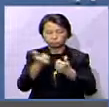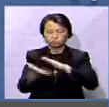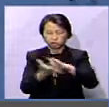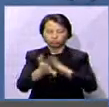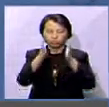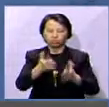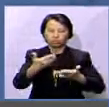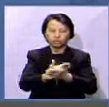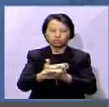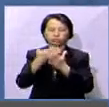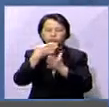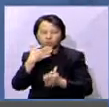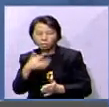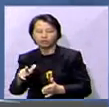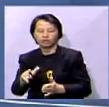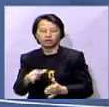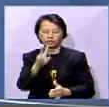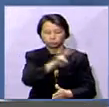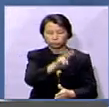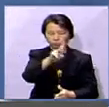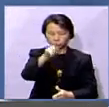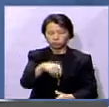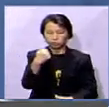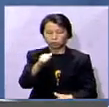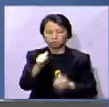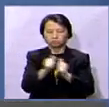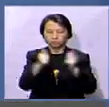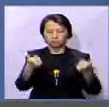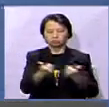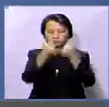lama. Aksi Malaysia dimulakan pada 22 Oktober dengan bertemu England.